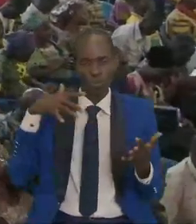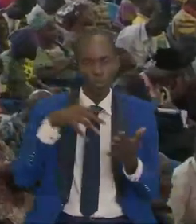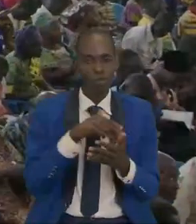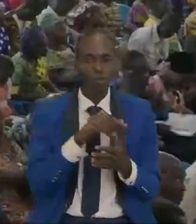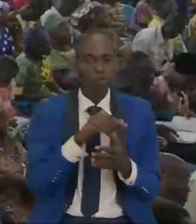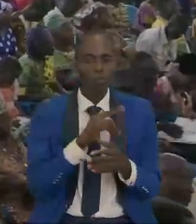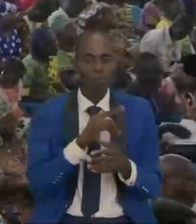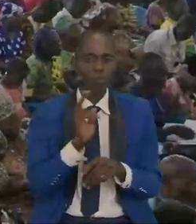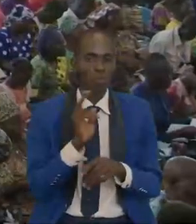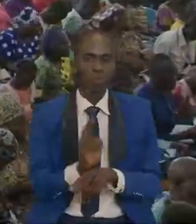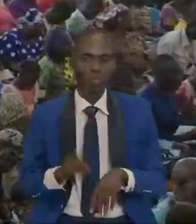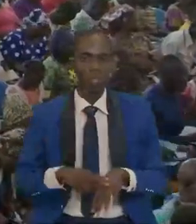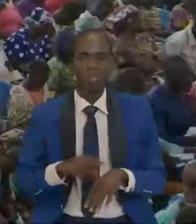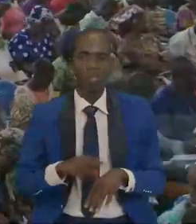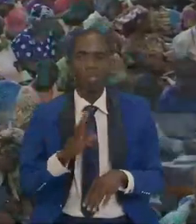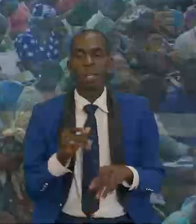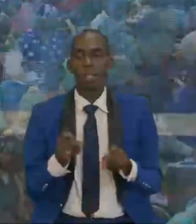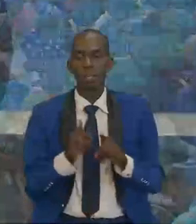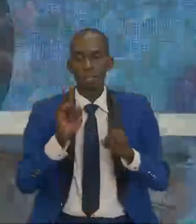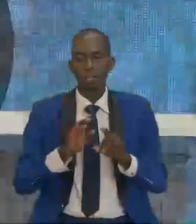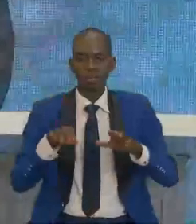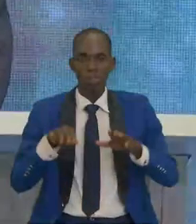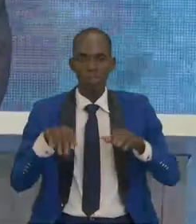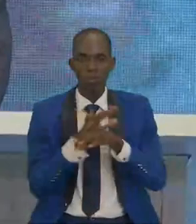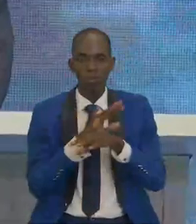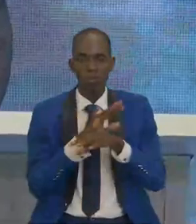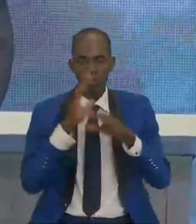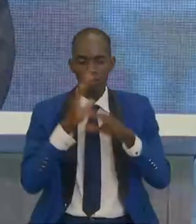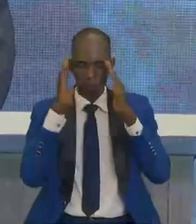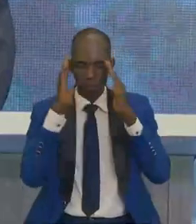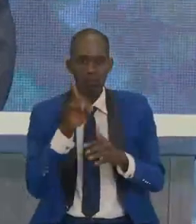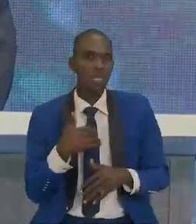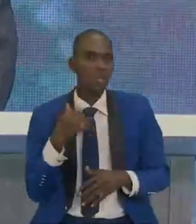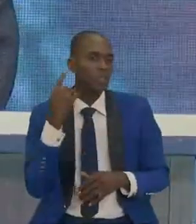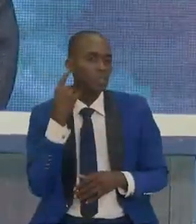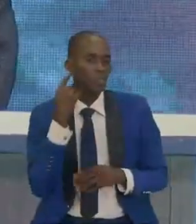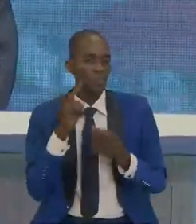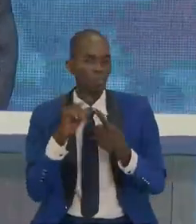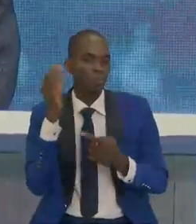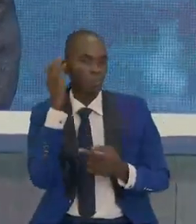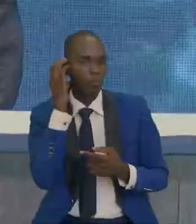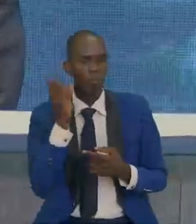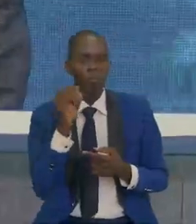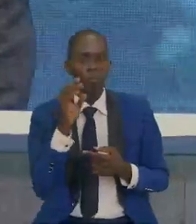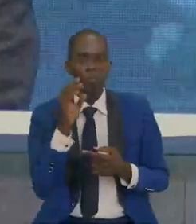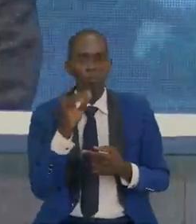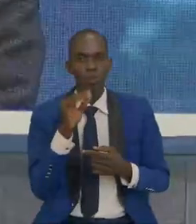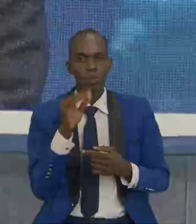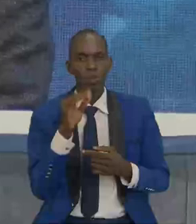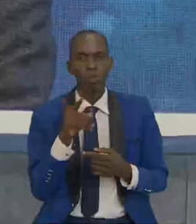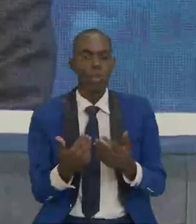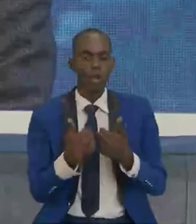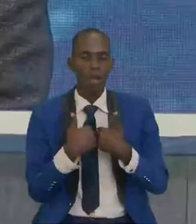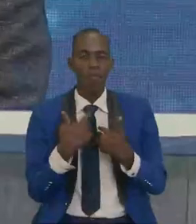Nous allons voir d'habitude trois points. Et comme vous prêtez attention, vous avez des oreilles